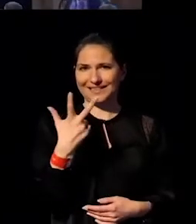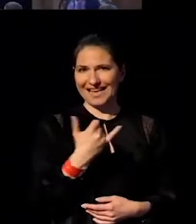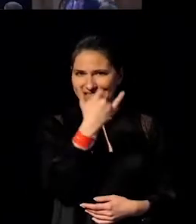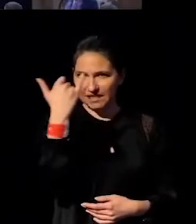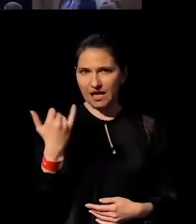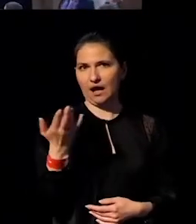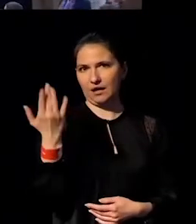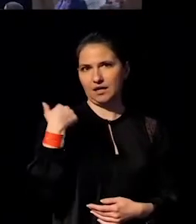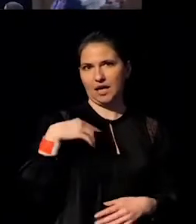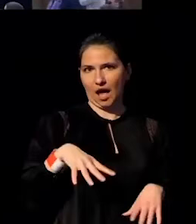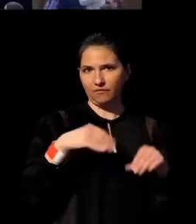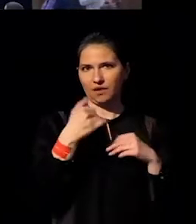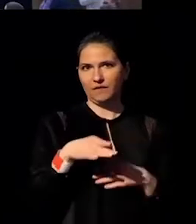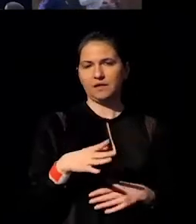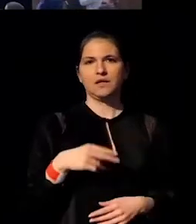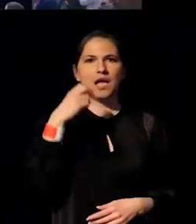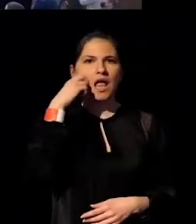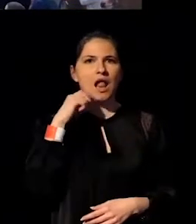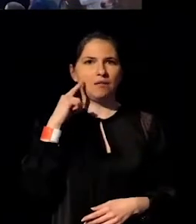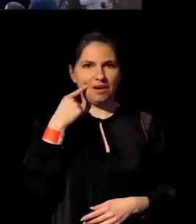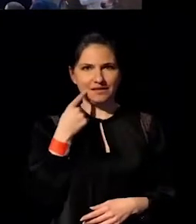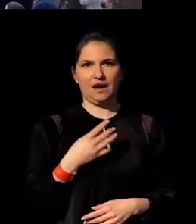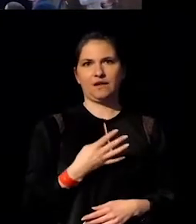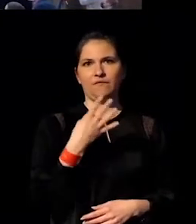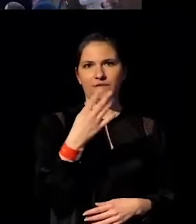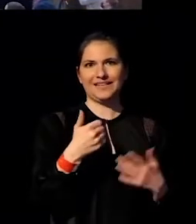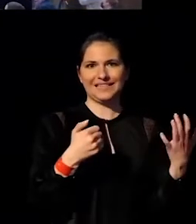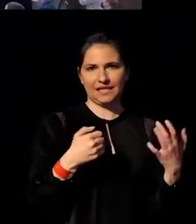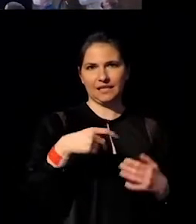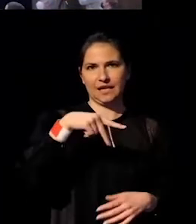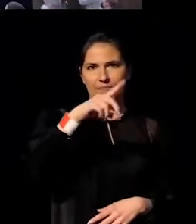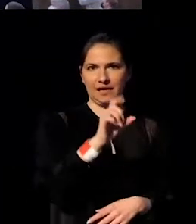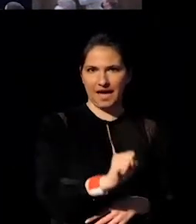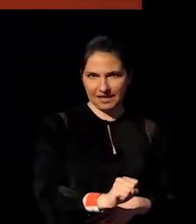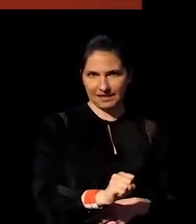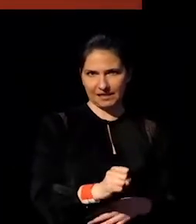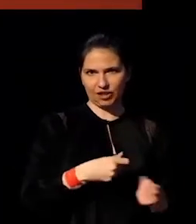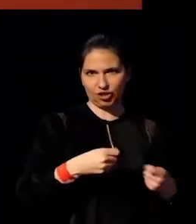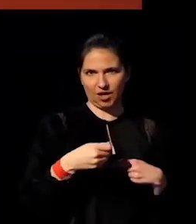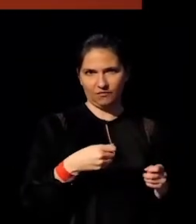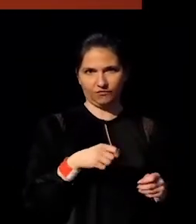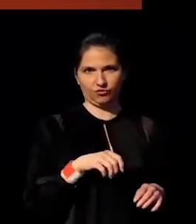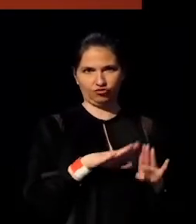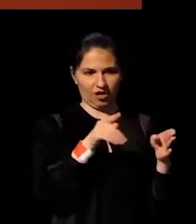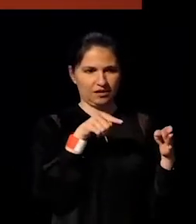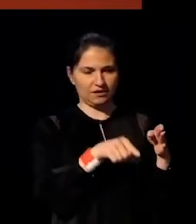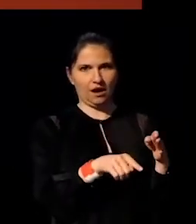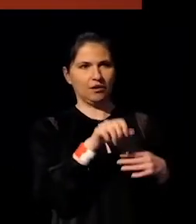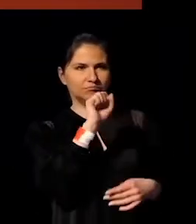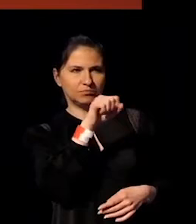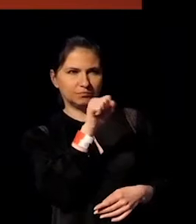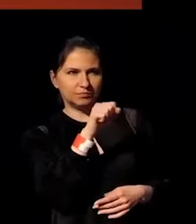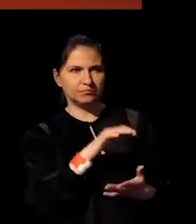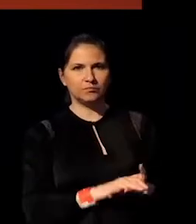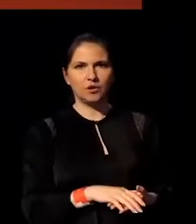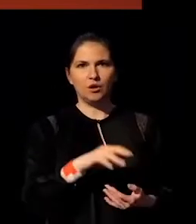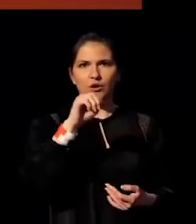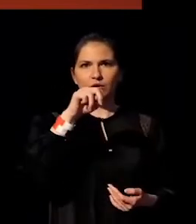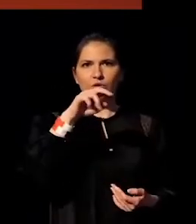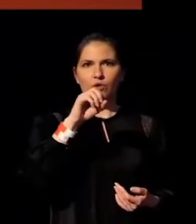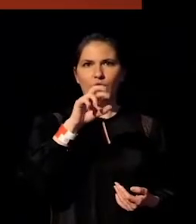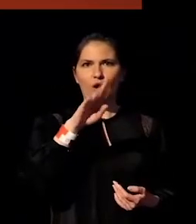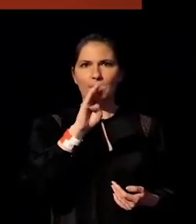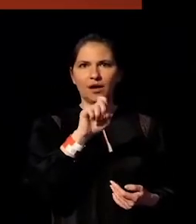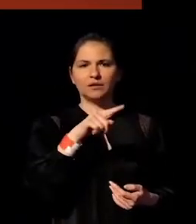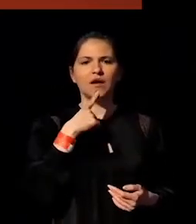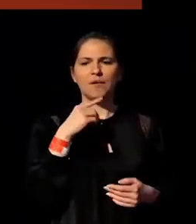30 Jahren in Altmarzahn 64 in der PDS-Geschäftsstelle angeklopft habe, Norbert sitzt da. Norbert saß damals oben in der